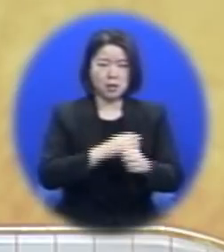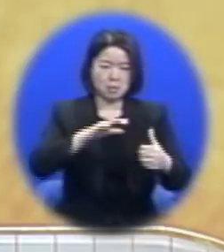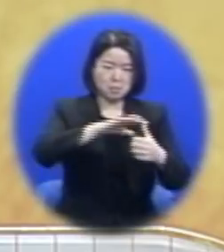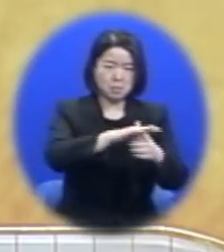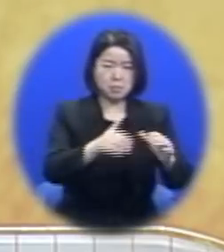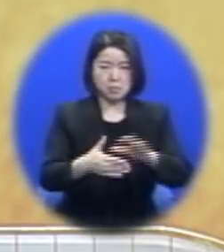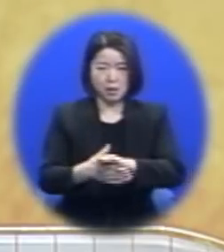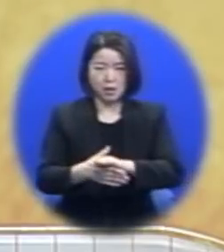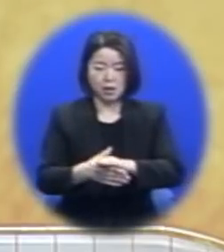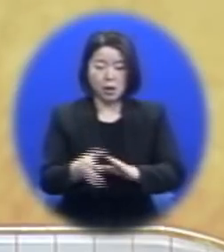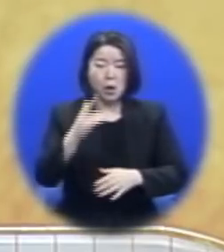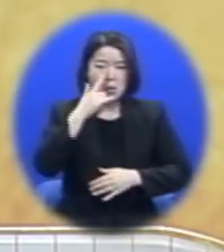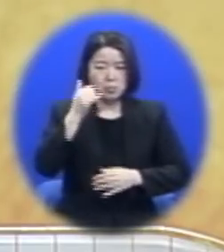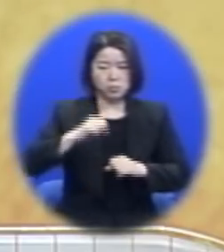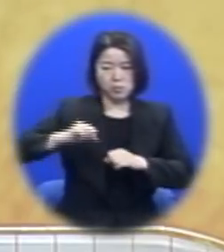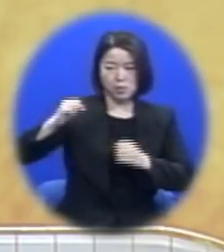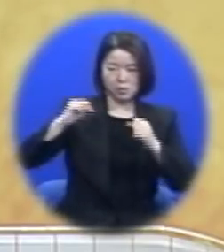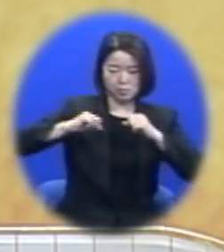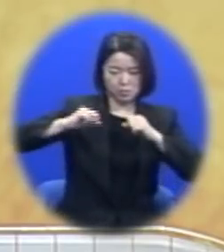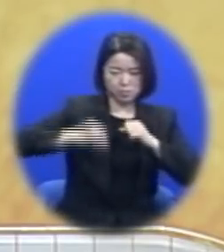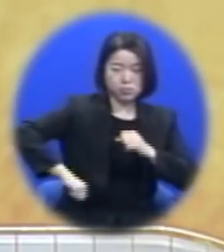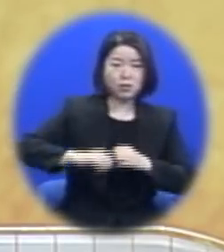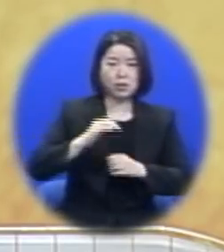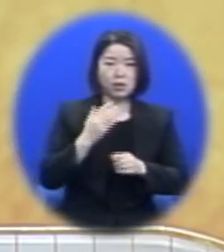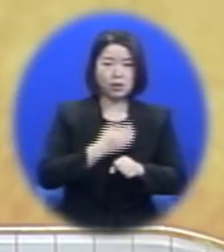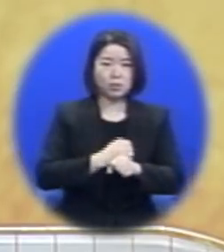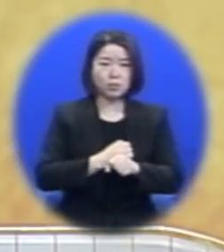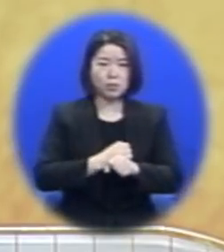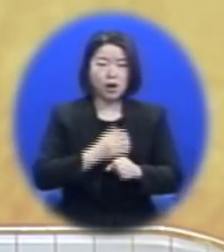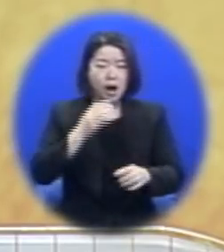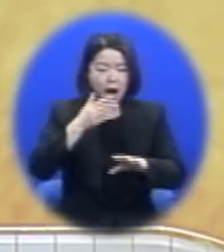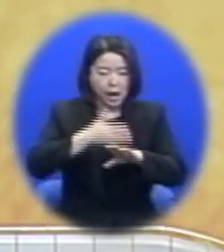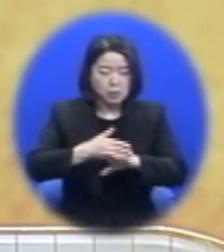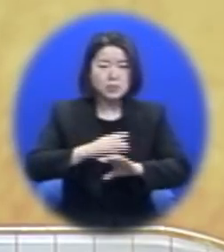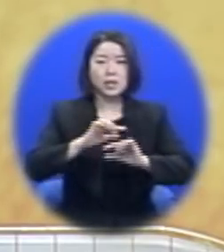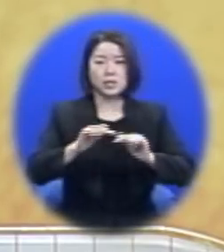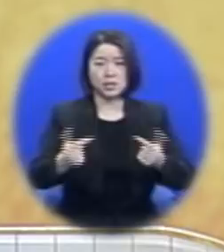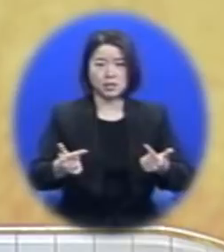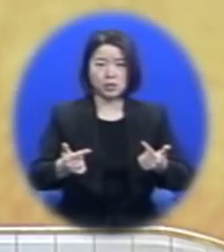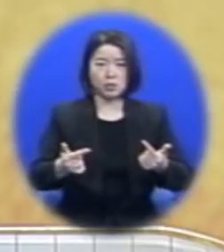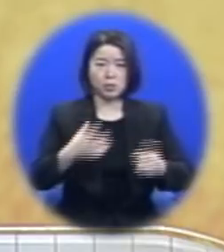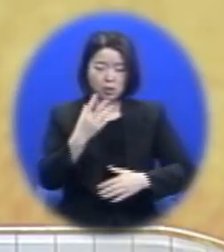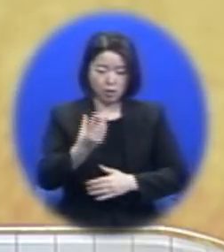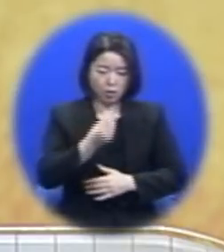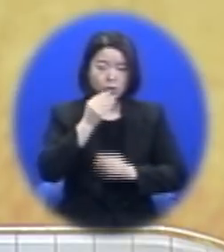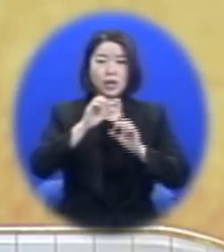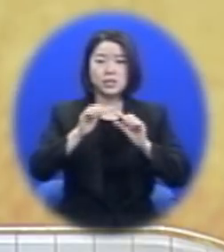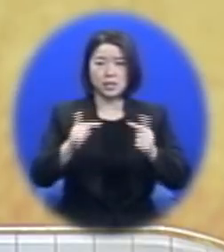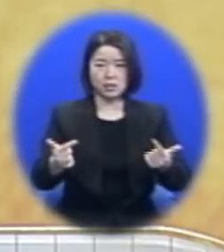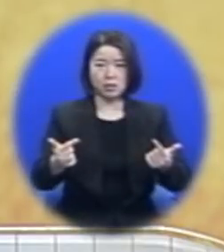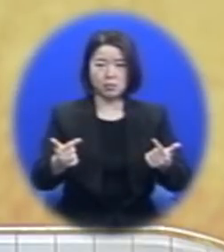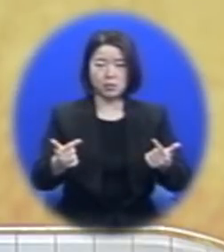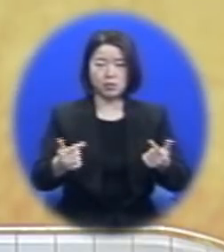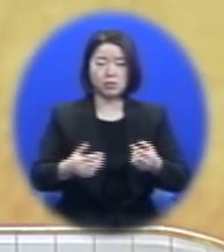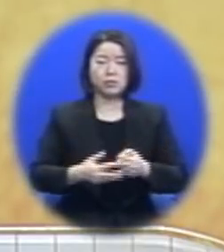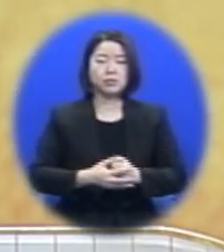비방하며 부모를 거역하며 감사하지 아니하며 거룩하지 아니하며. 마지막